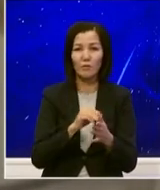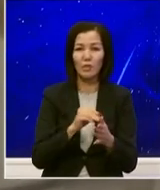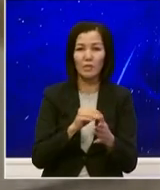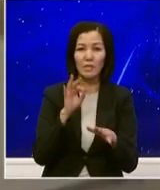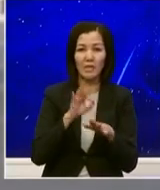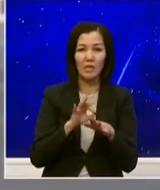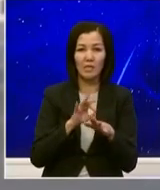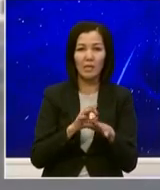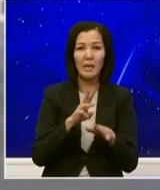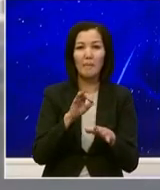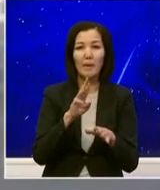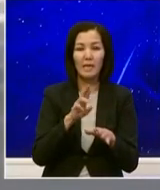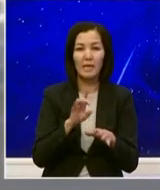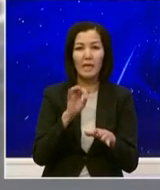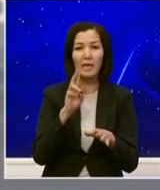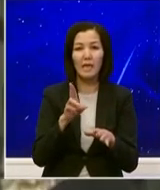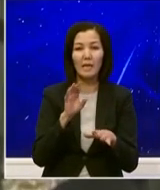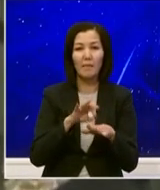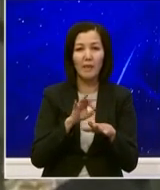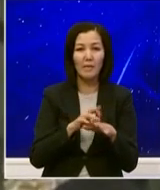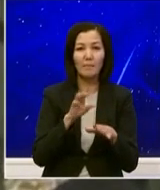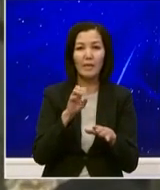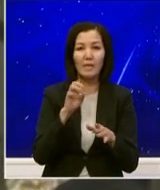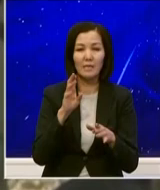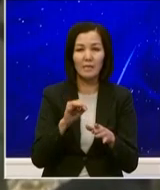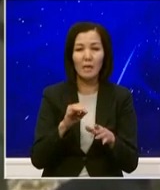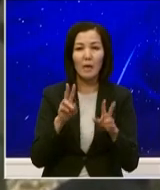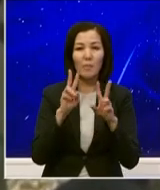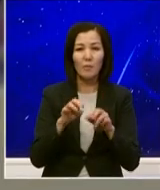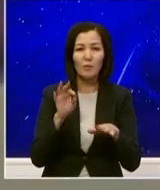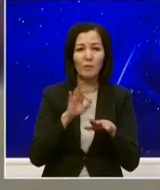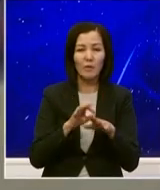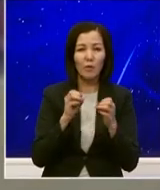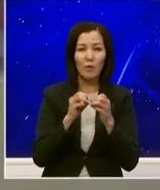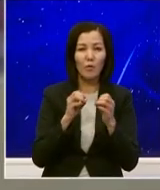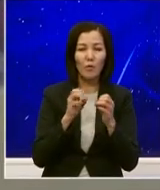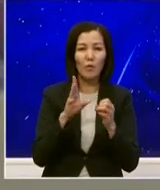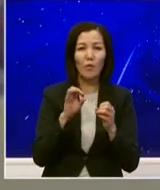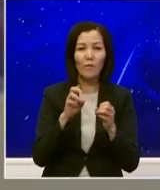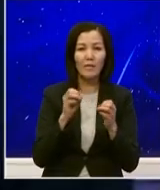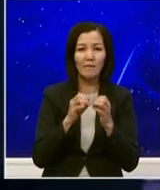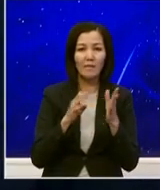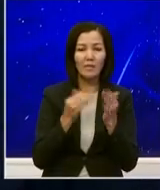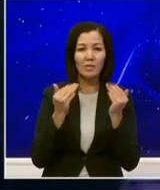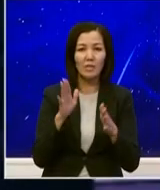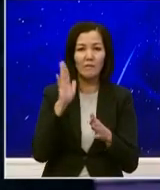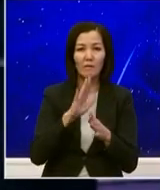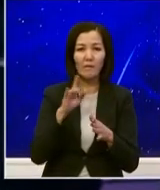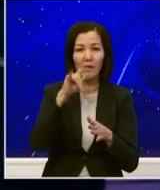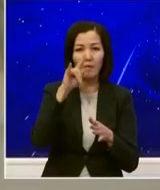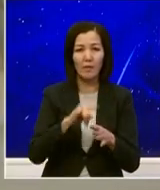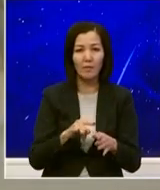выявляют заражение малярии, рак и болезнь Паркинсона. Поиском зараженных COVID-19 уже занимаются собаки в